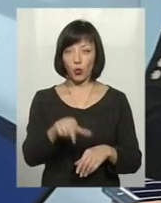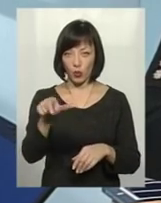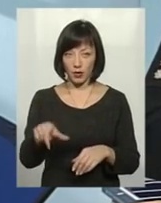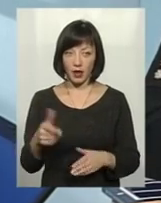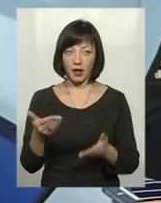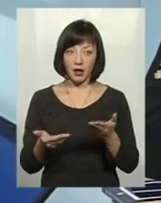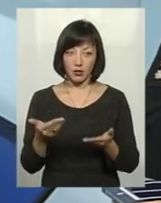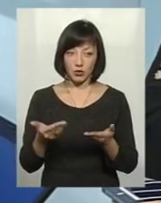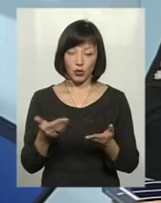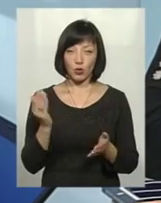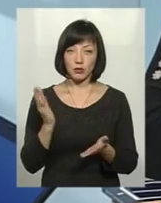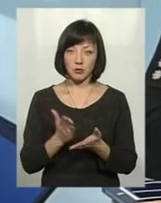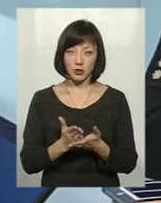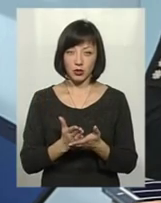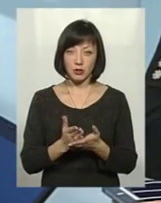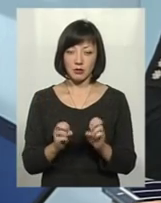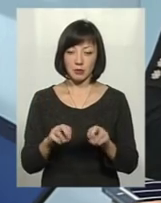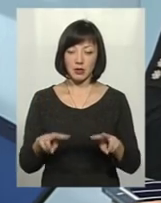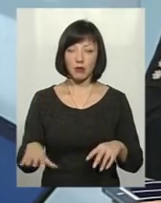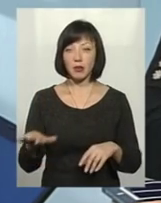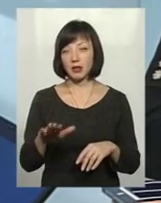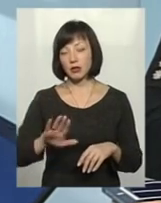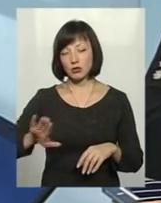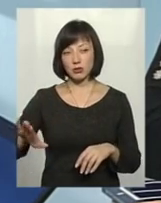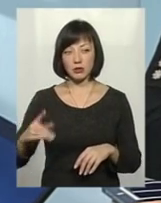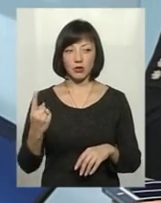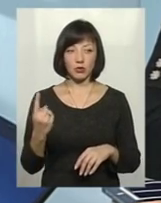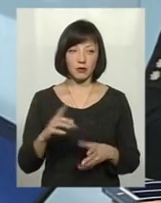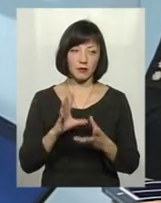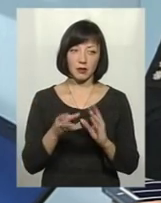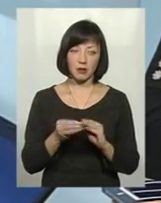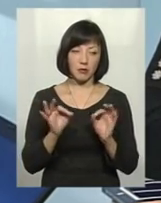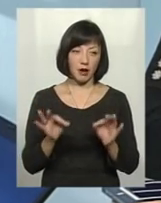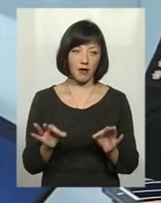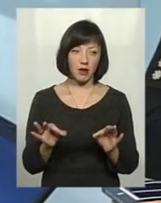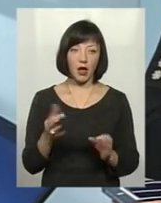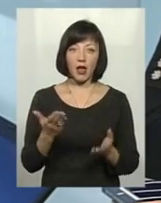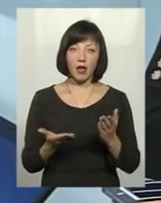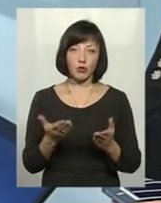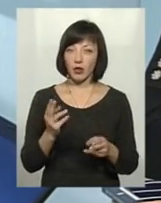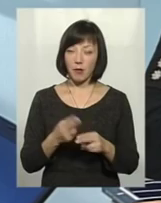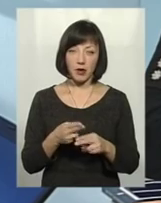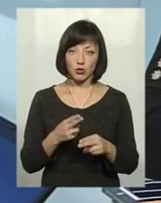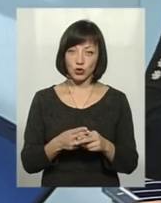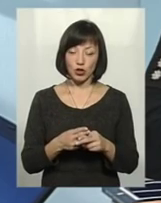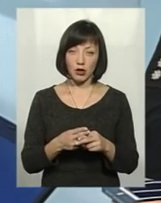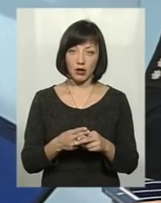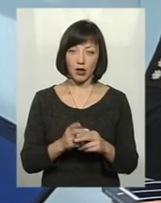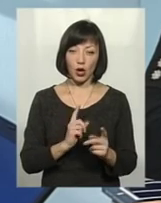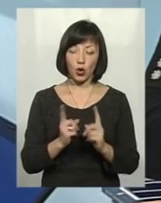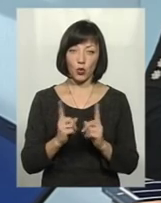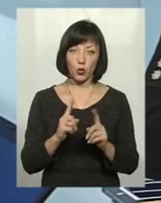ну, якщо він розміщений на спеціальному майданчику, це взагалі дуже правильно. Якщо ж він не перешкоджає